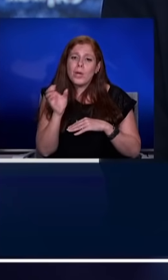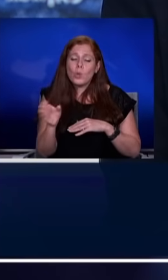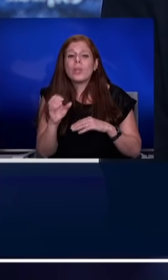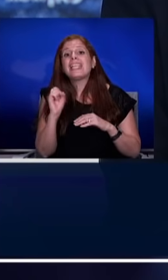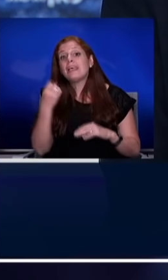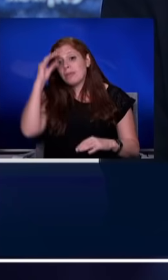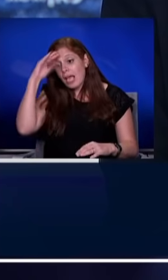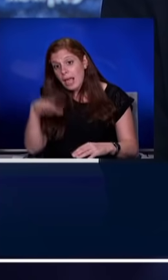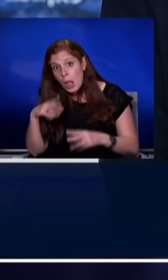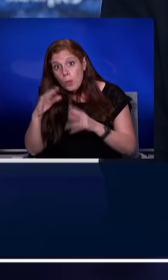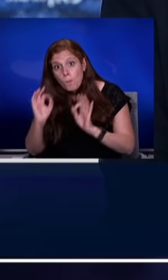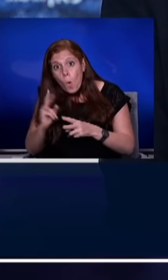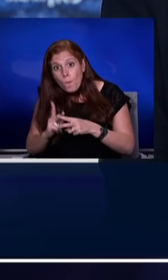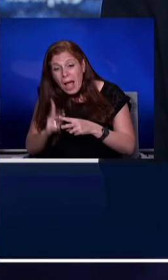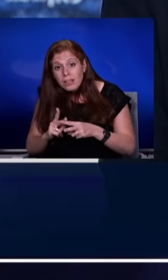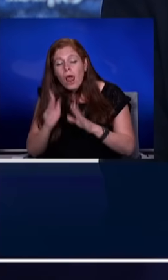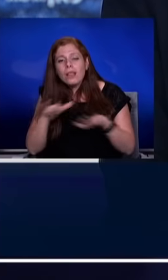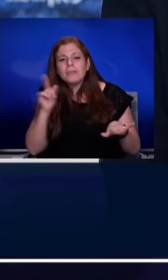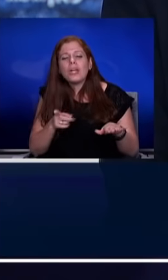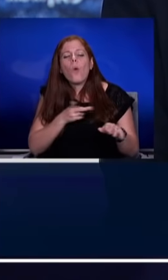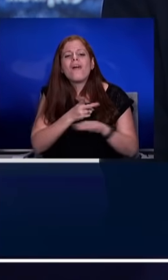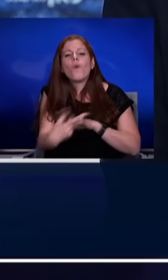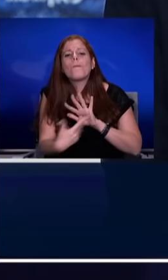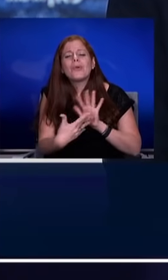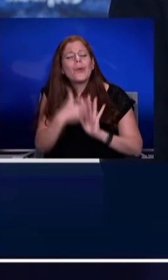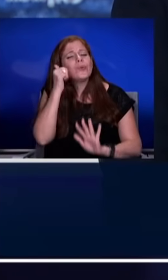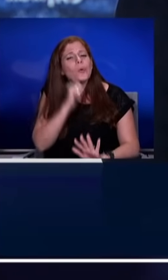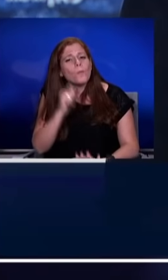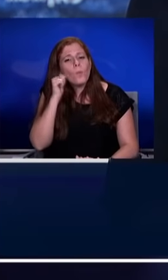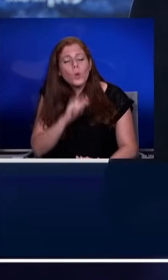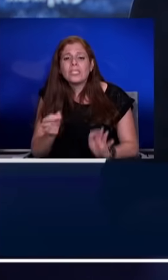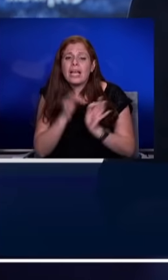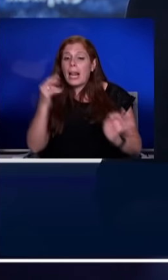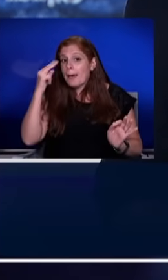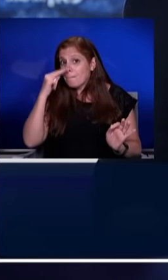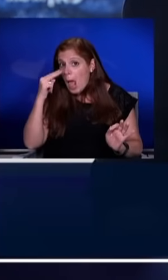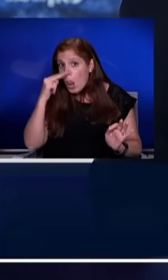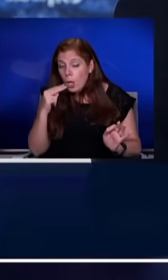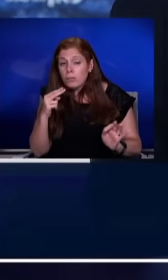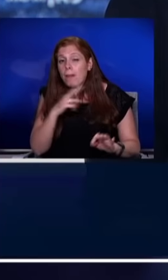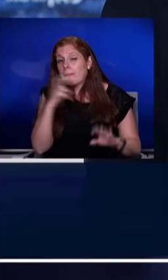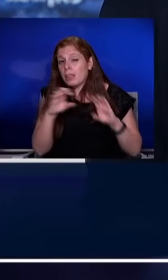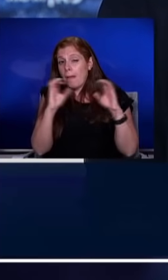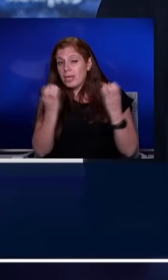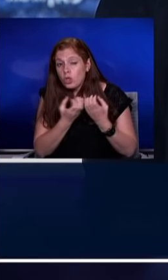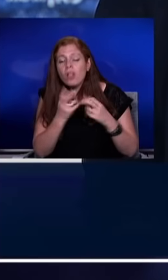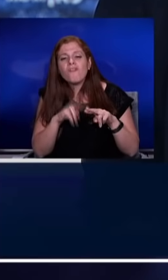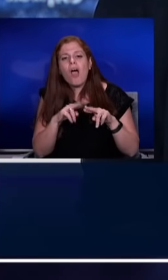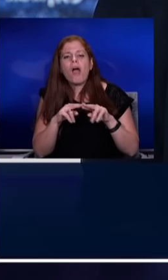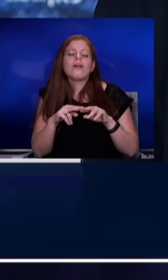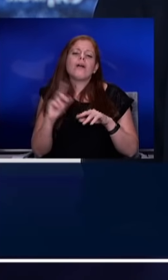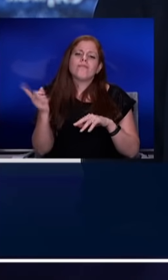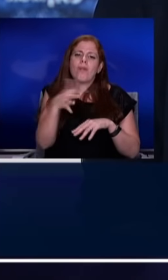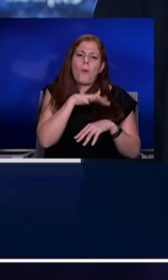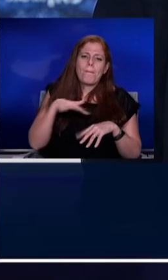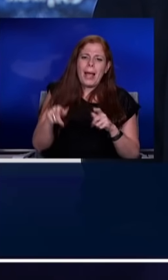ילד מאומת, הילדים יצטרכו לעבור בדיקות יומיומיות. זה יתחיל כפיילוט ב-200 כיתות, ואחר כך יעבור לכל מערכת החינוך